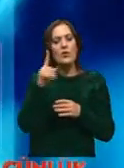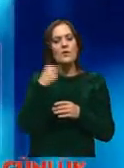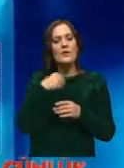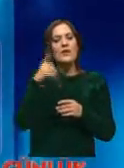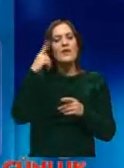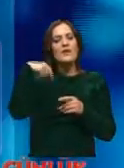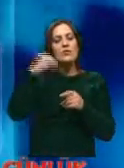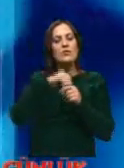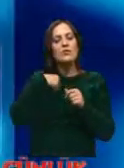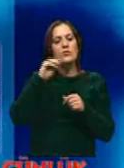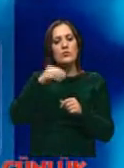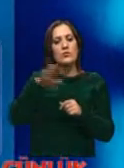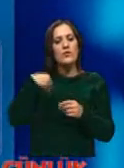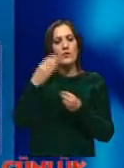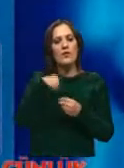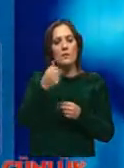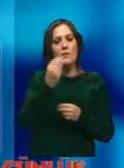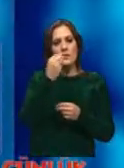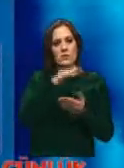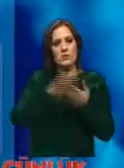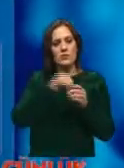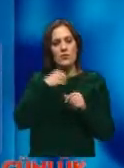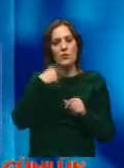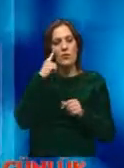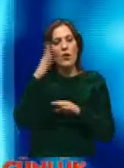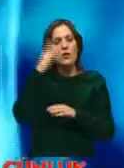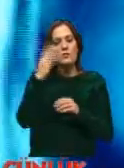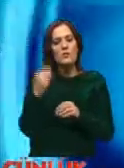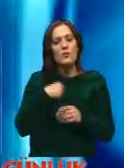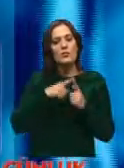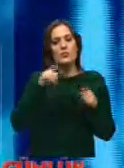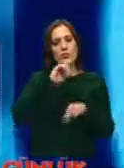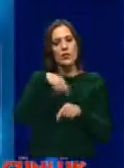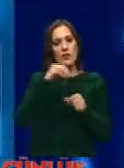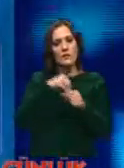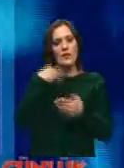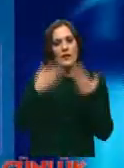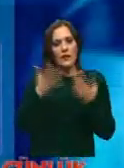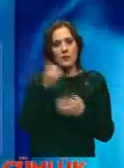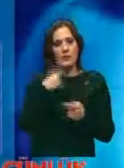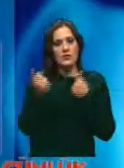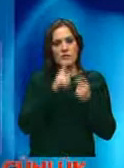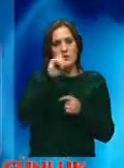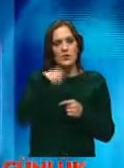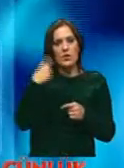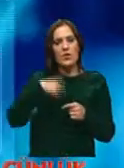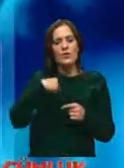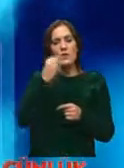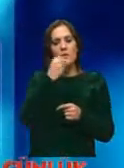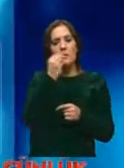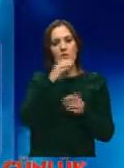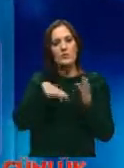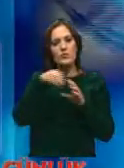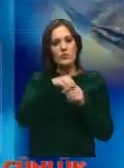İskoçyalı çocuğa verilen beslenme düzeni boylamsal olarak uzun dönemde değerlendirmeye alınıyor. Çalışmada sadece özel tipte besin